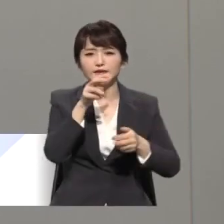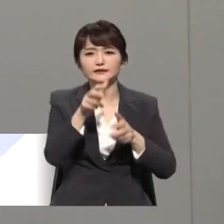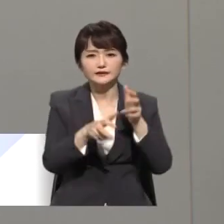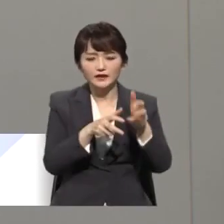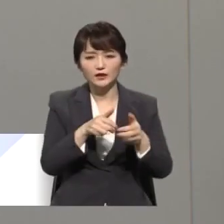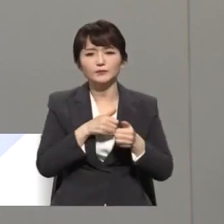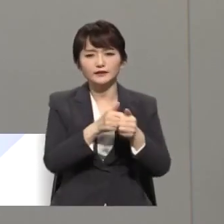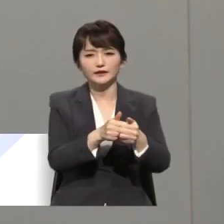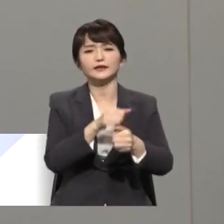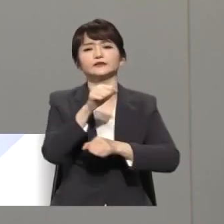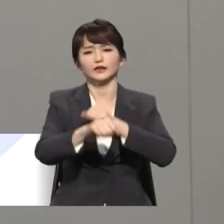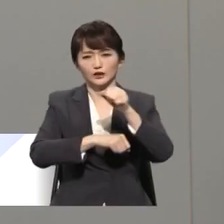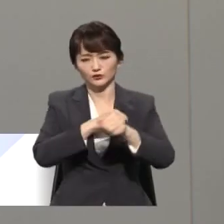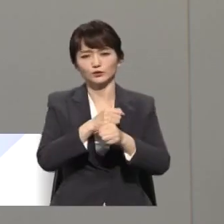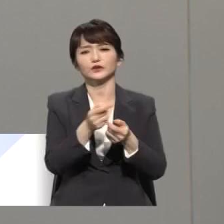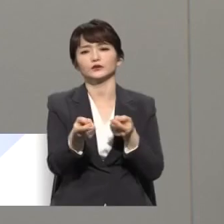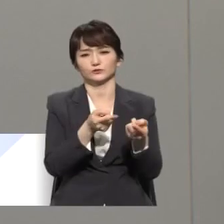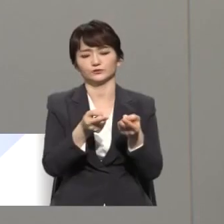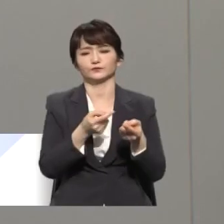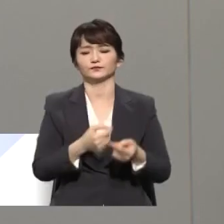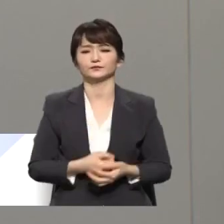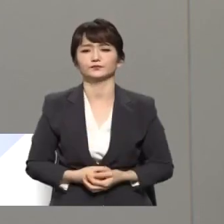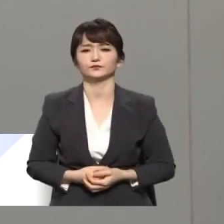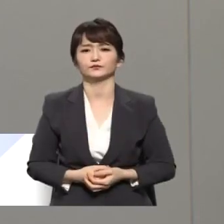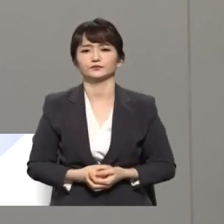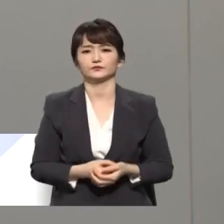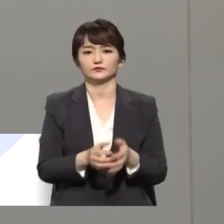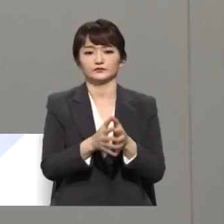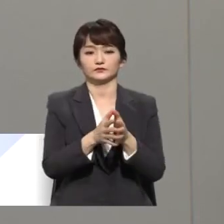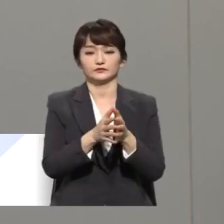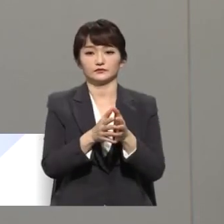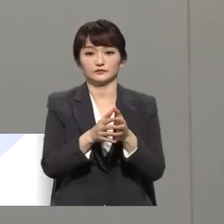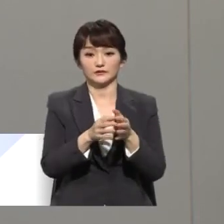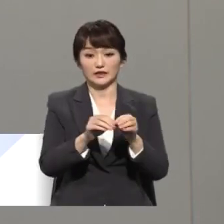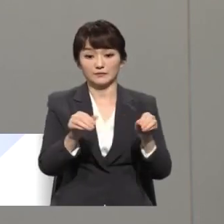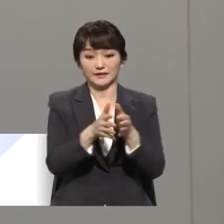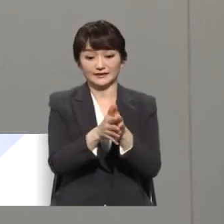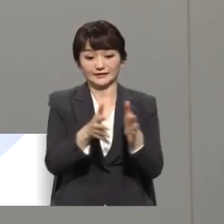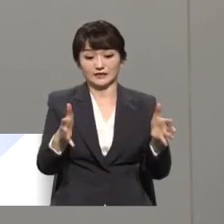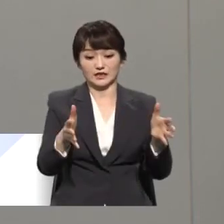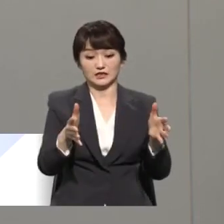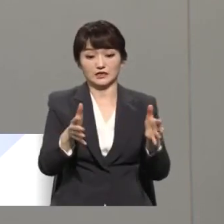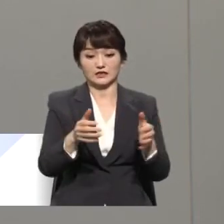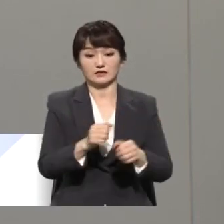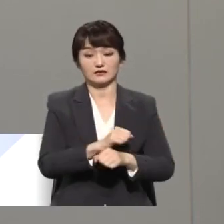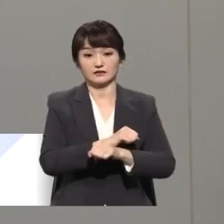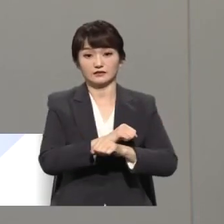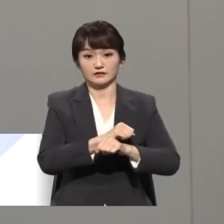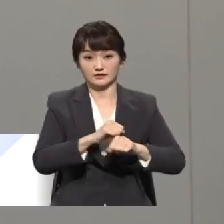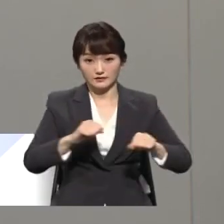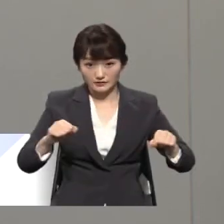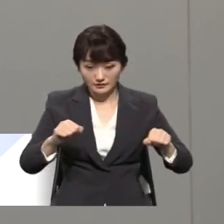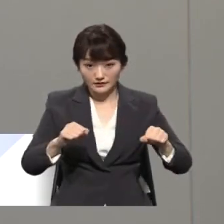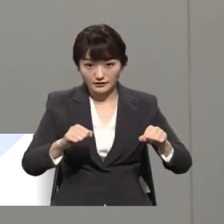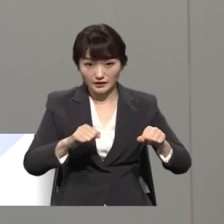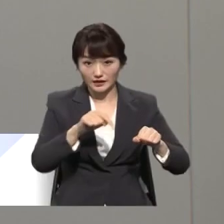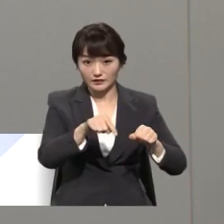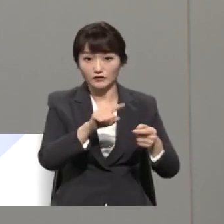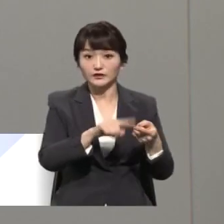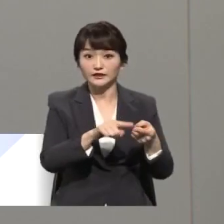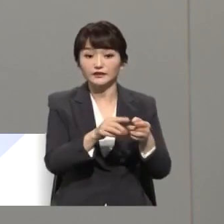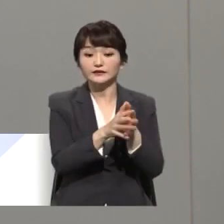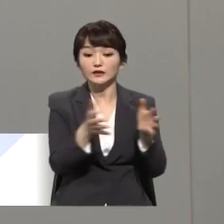결정하도록 하겠습니다 용적률 향상으로 너무나 주택에 대해 세입자에게 우선 입주권을